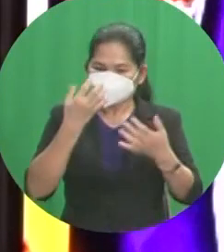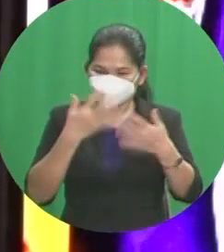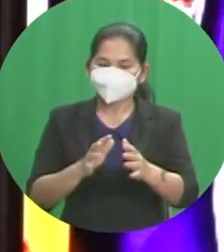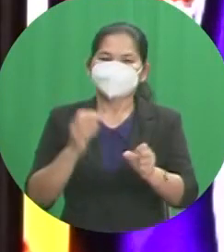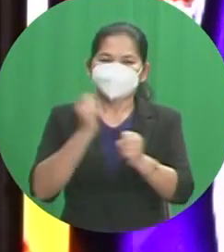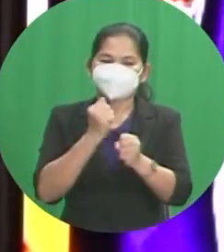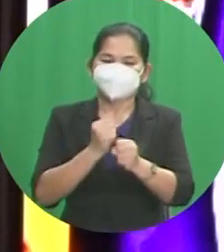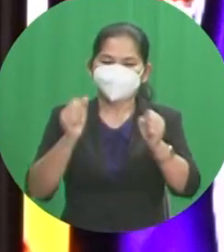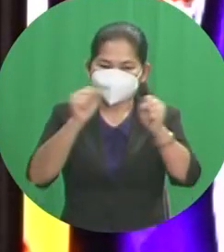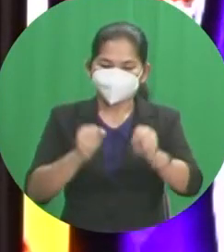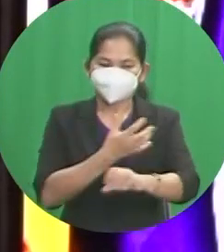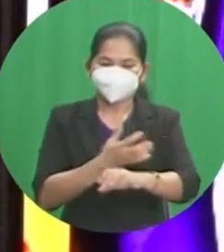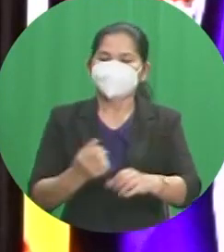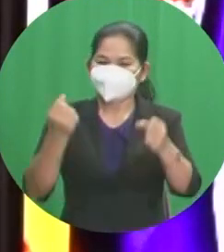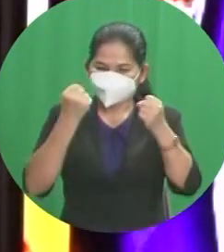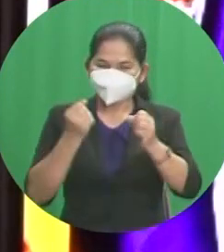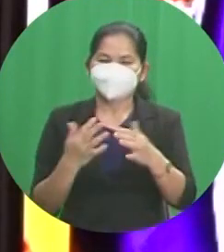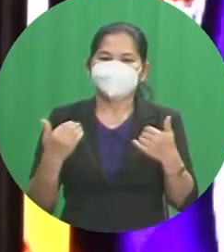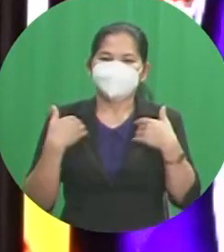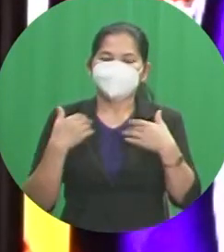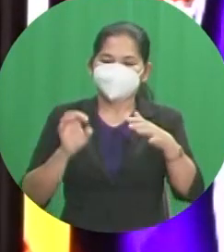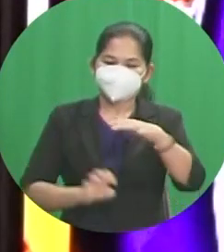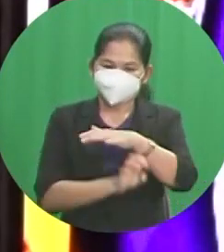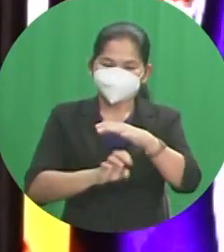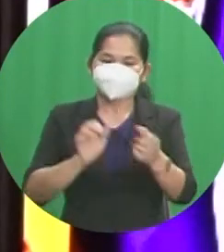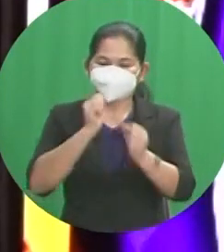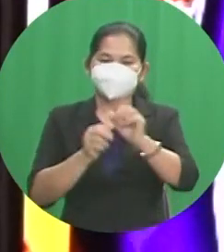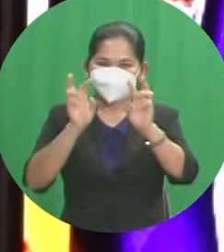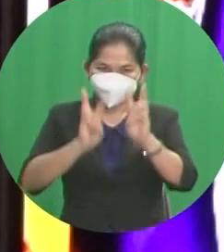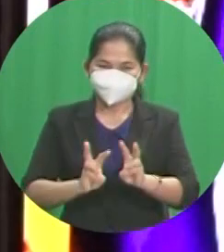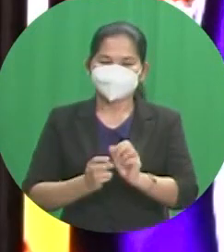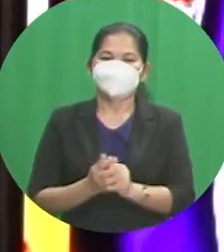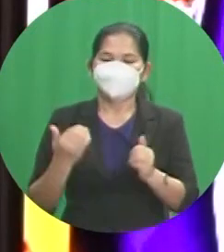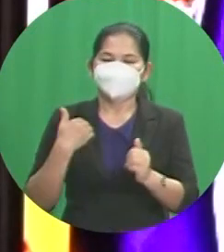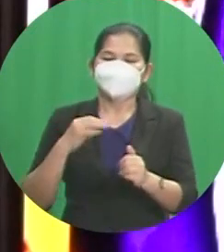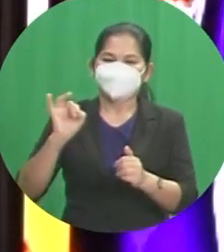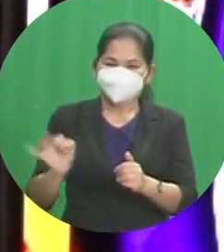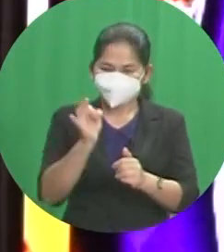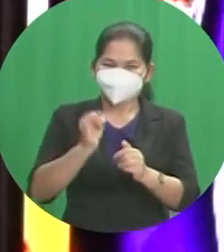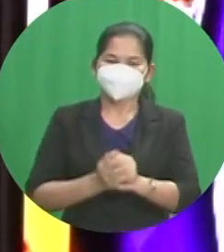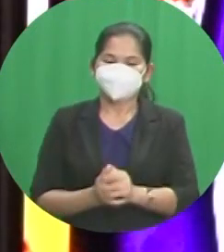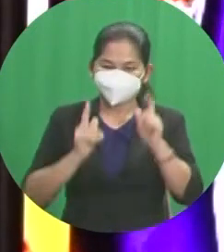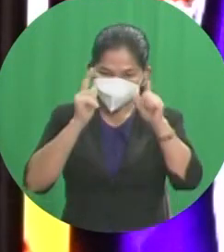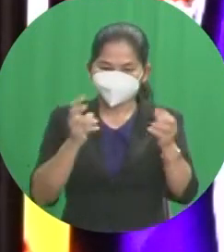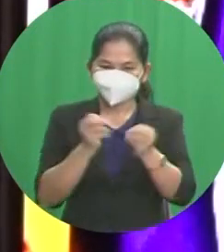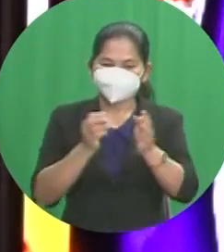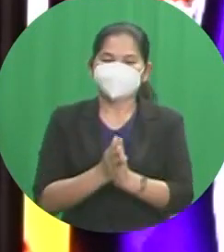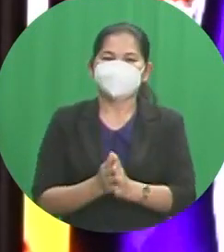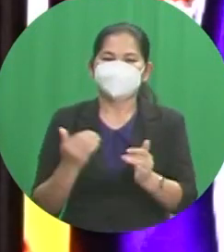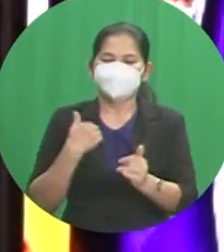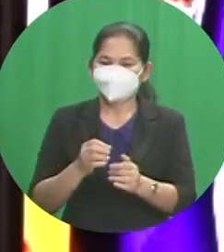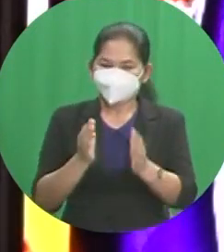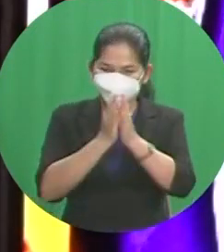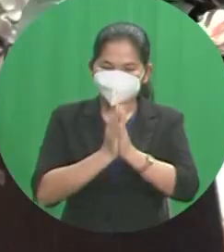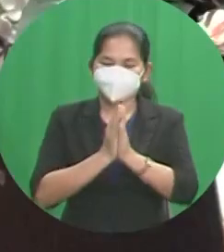ធ្វើឲ្យប្រព័ន្ធស្បៀងកាន់តែរឹងមាំមានភាពធន់ទៅនឹងបម្រែបម្រួលអាកាសធាតុនិងមានចីរភាពឯកឧត្តមឧបនាយករដ្ឋមន្ត្រីបាន